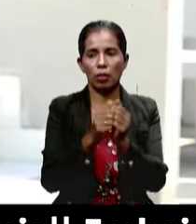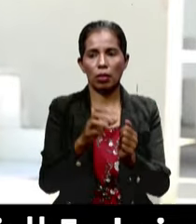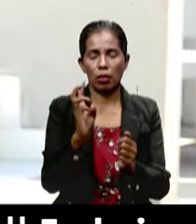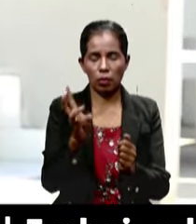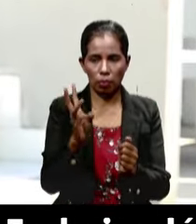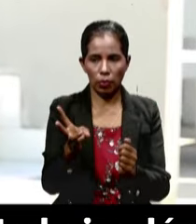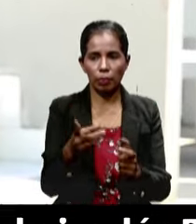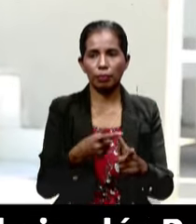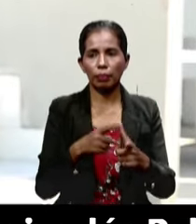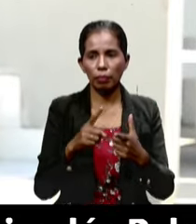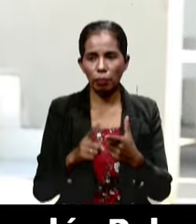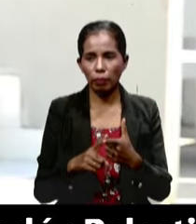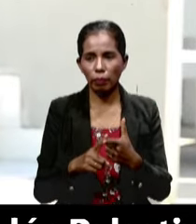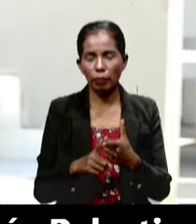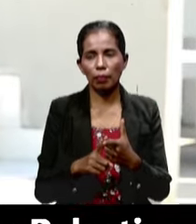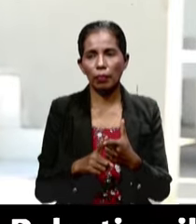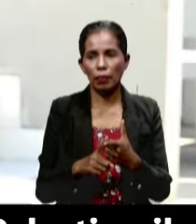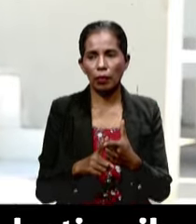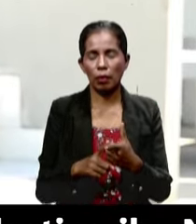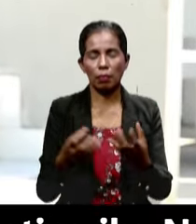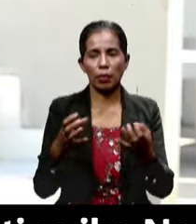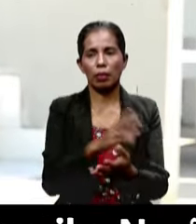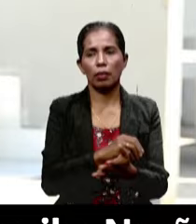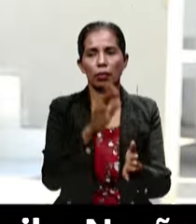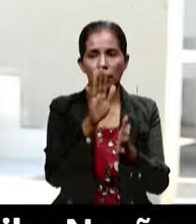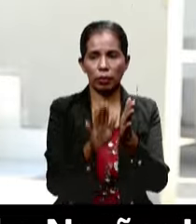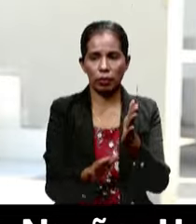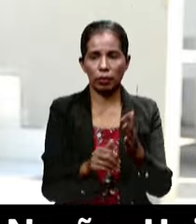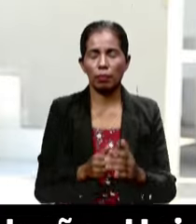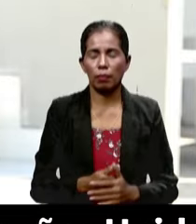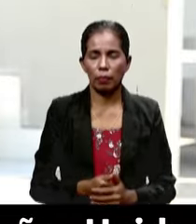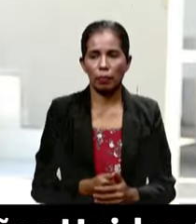$60 e nia bere iha ni barak nia presu tu tua.